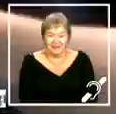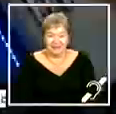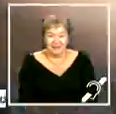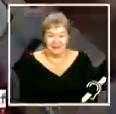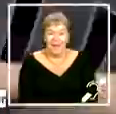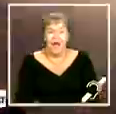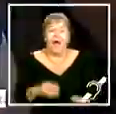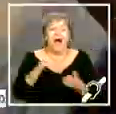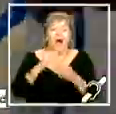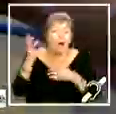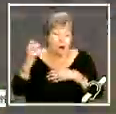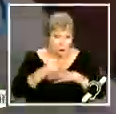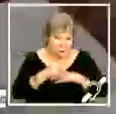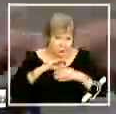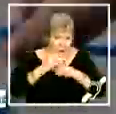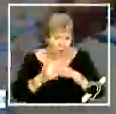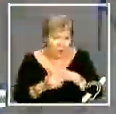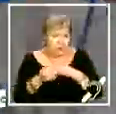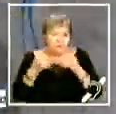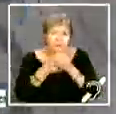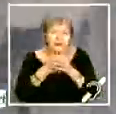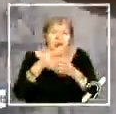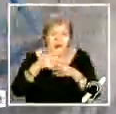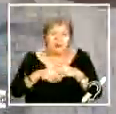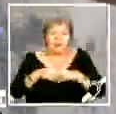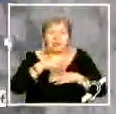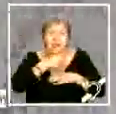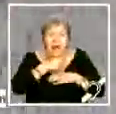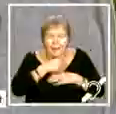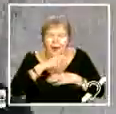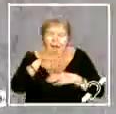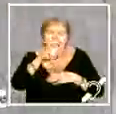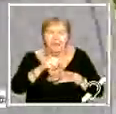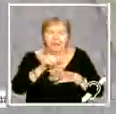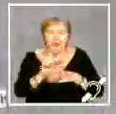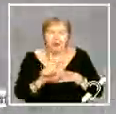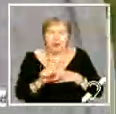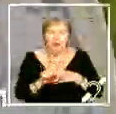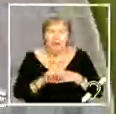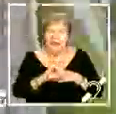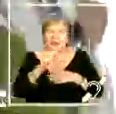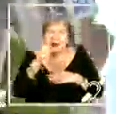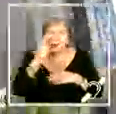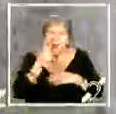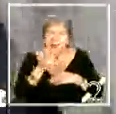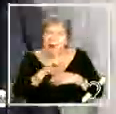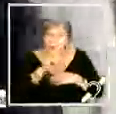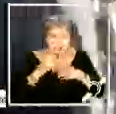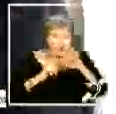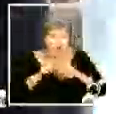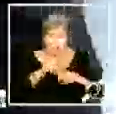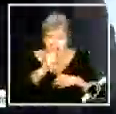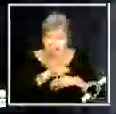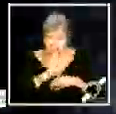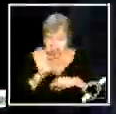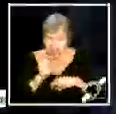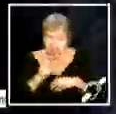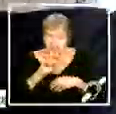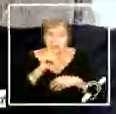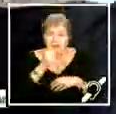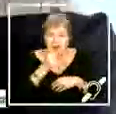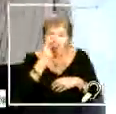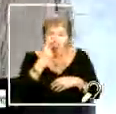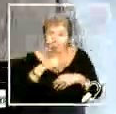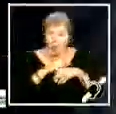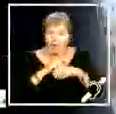Au trebuit chemați colegi și până la urmă animalul rebel a fost prins. Deși nu pare, nu a avut de suferit. Numai că nici o